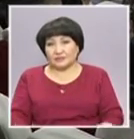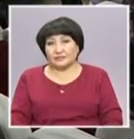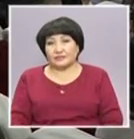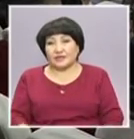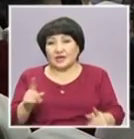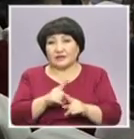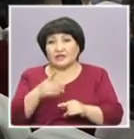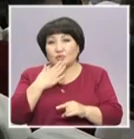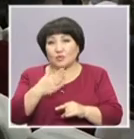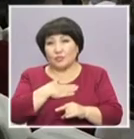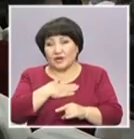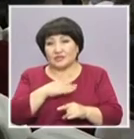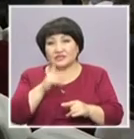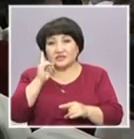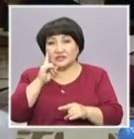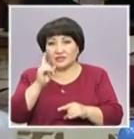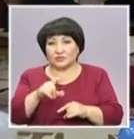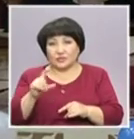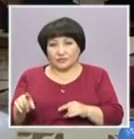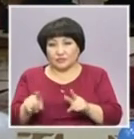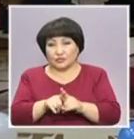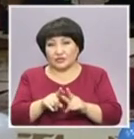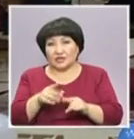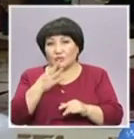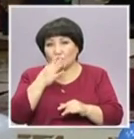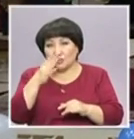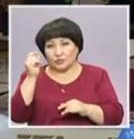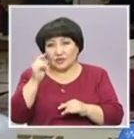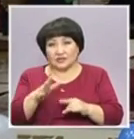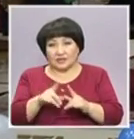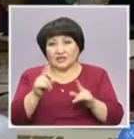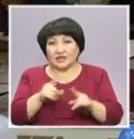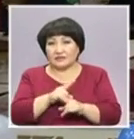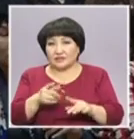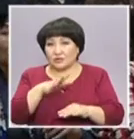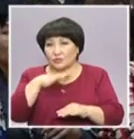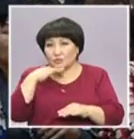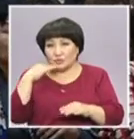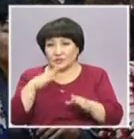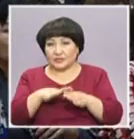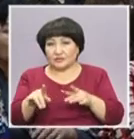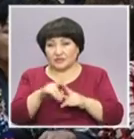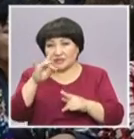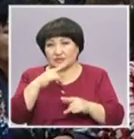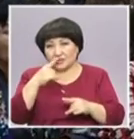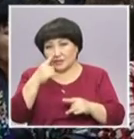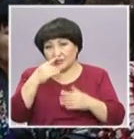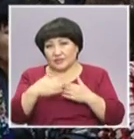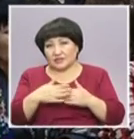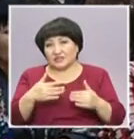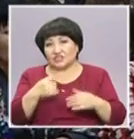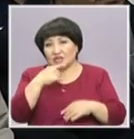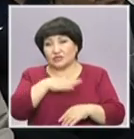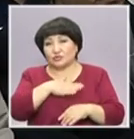Әнге құмар жасөспірімдер бүгін ұлт рухын оятар әндерді әбден шырқады. Қазақтың қанына жақын әнмен күйден шашу шашылып, домбыра